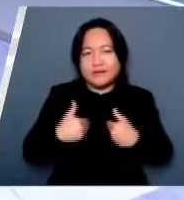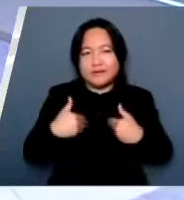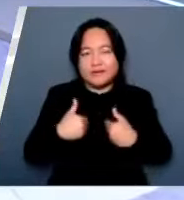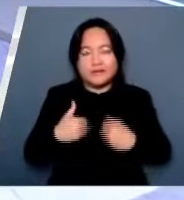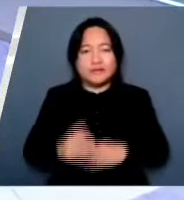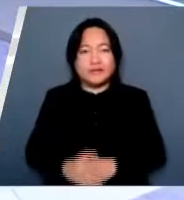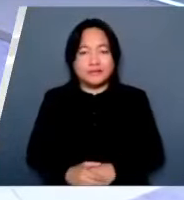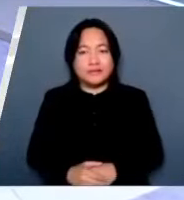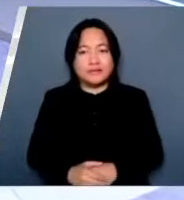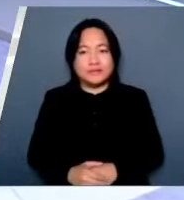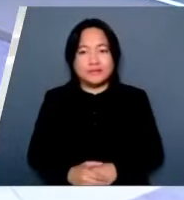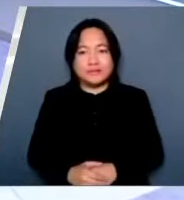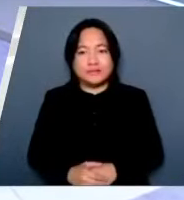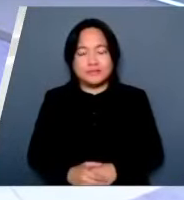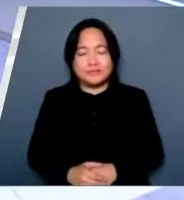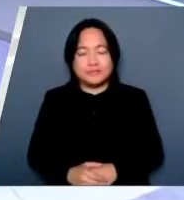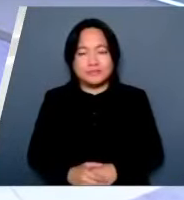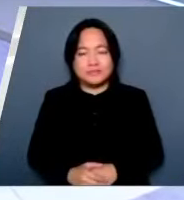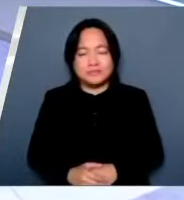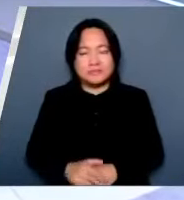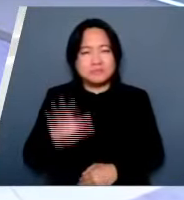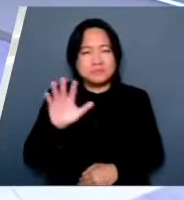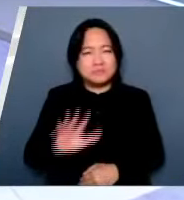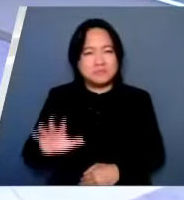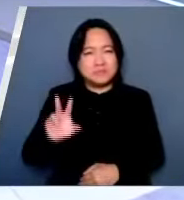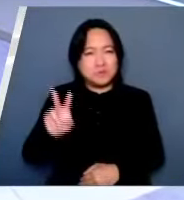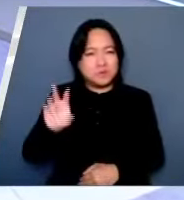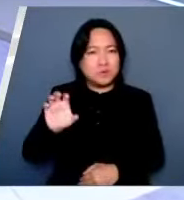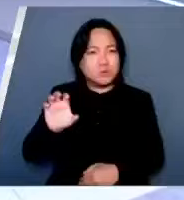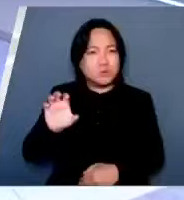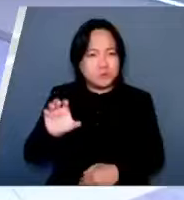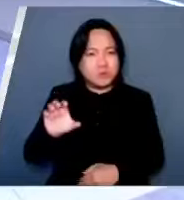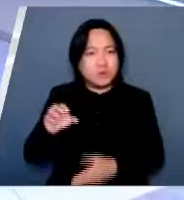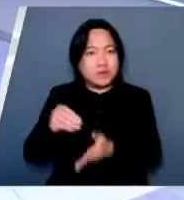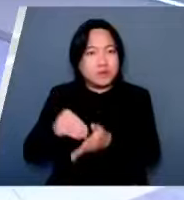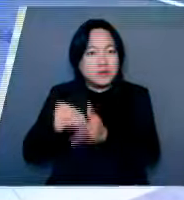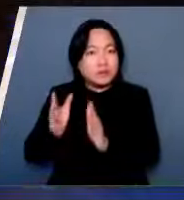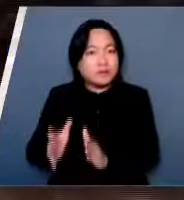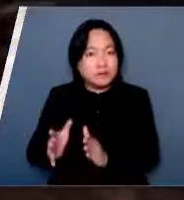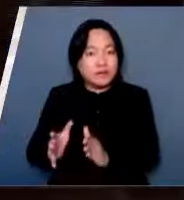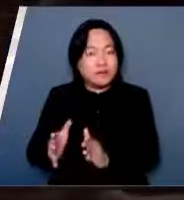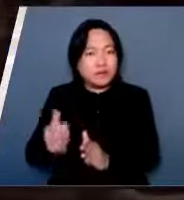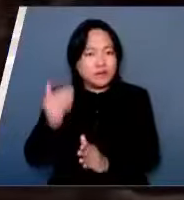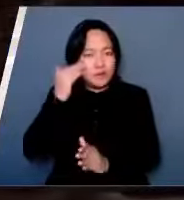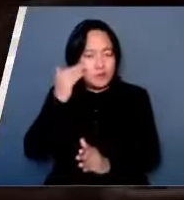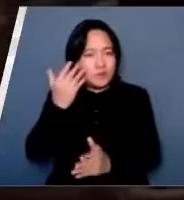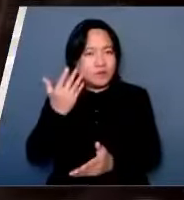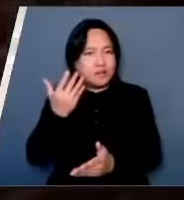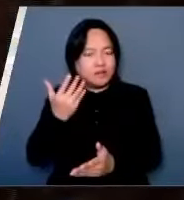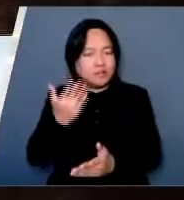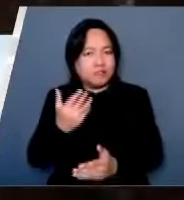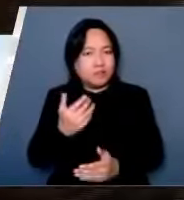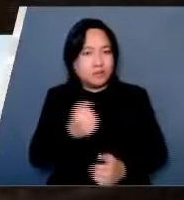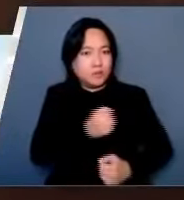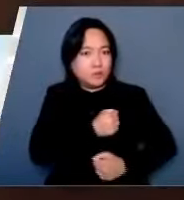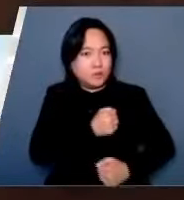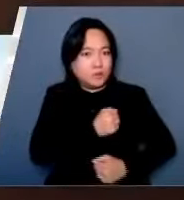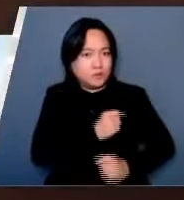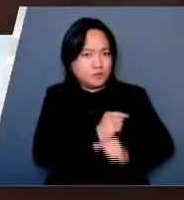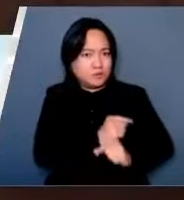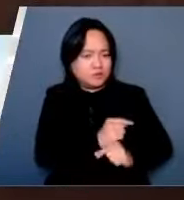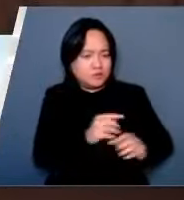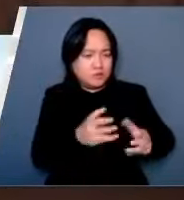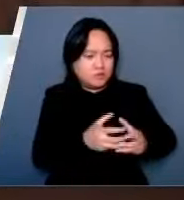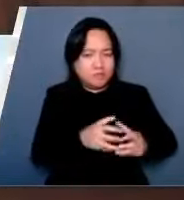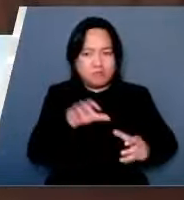Mahigit 200 mag-aaral ang dinukot ng isang armadong grupo sa isang pampublikong paaralan sa Nigeria. Ang kwento ng isang guro, nangyari